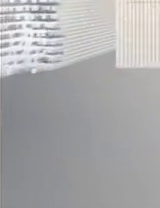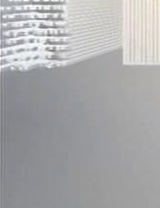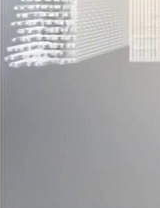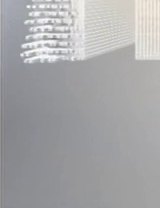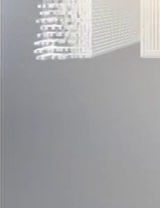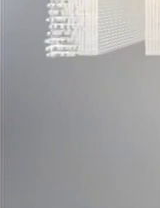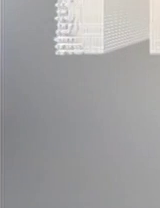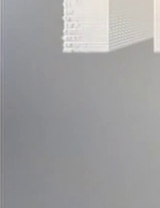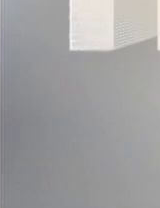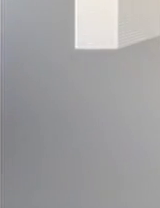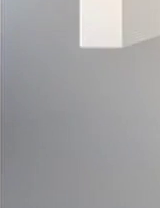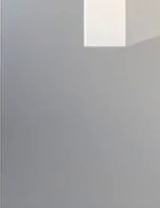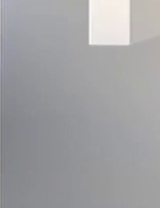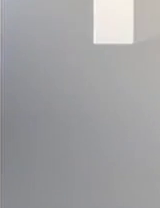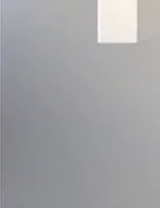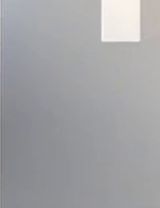Музика